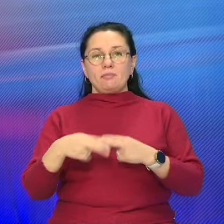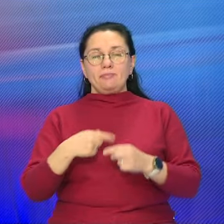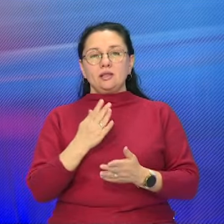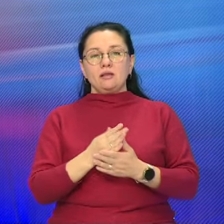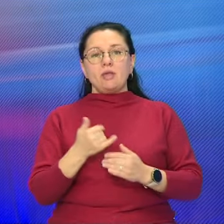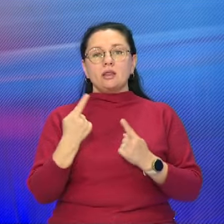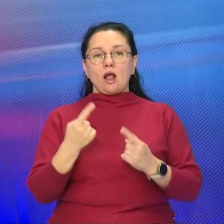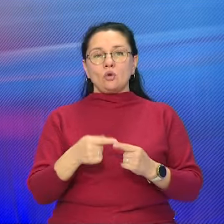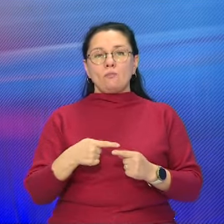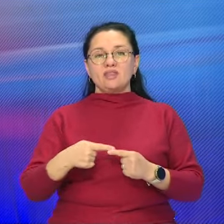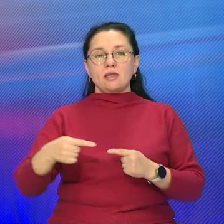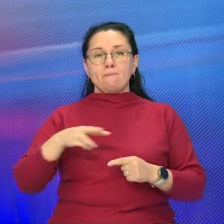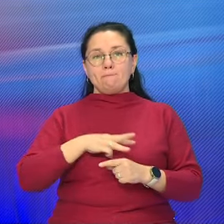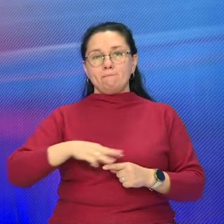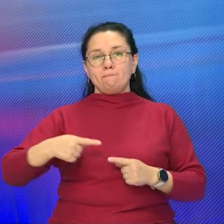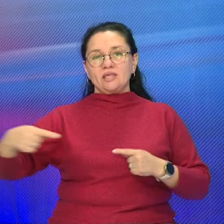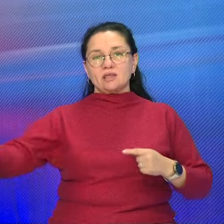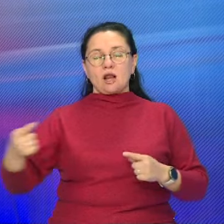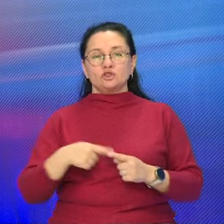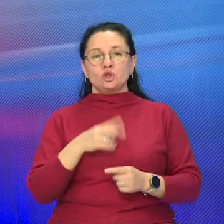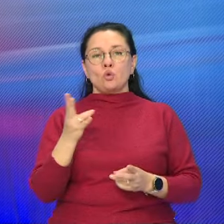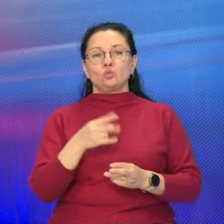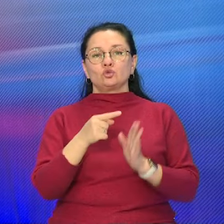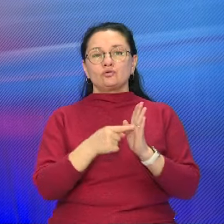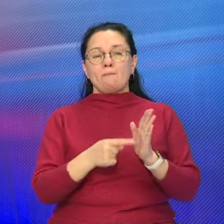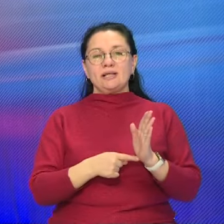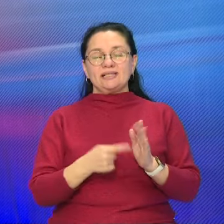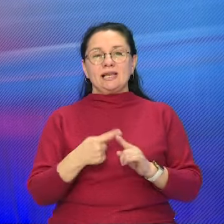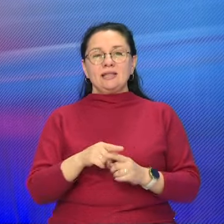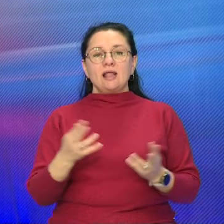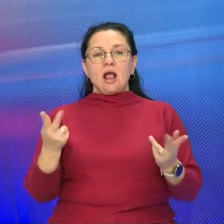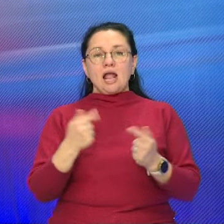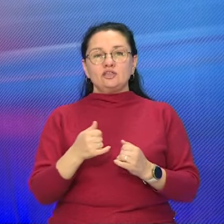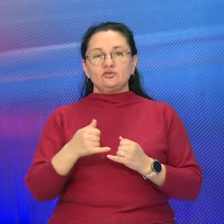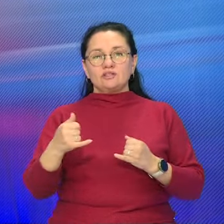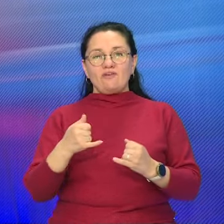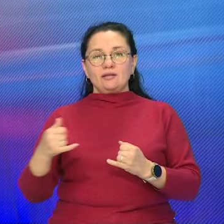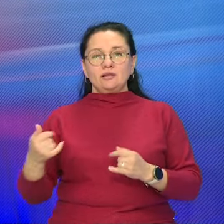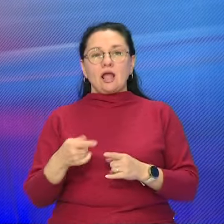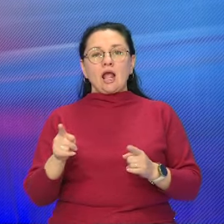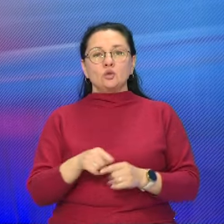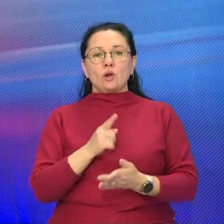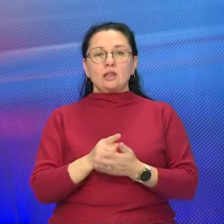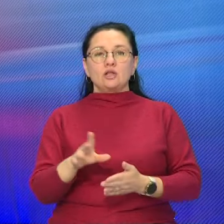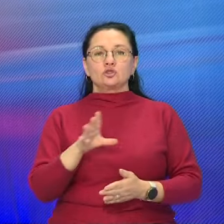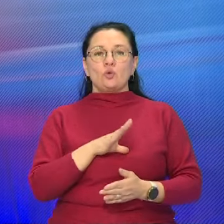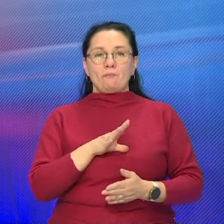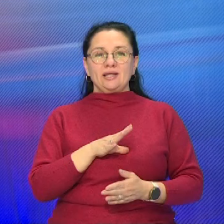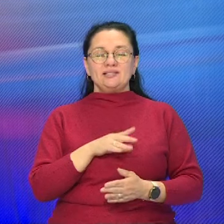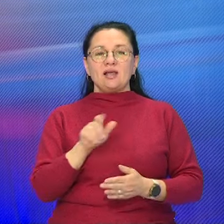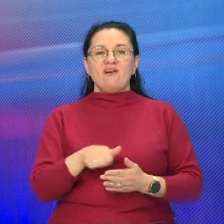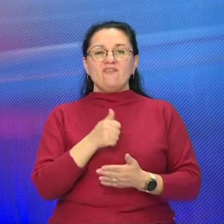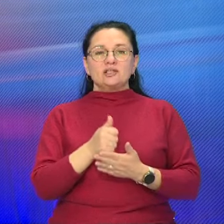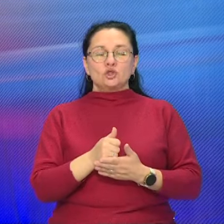метраж. И ее надо поделить на количество ниток, вот, которое должно быть в